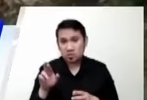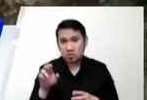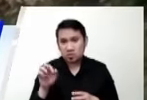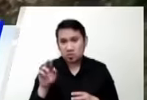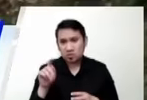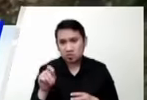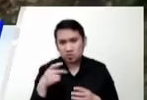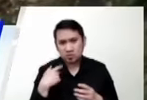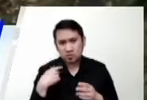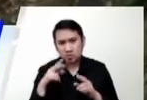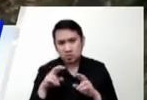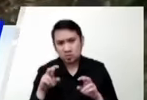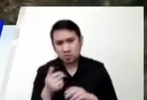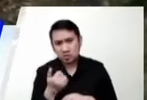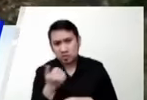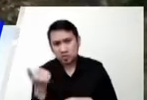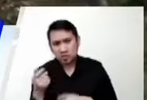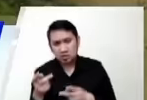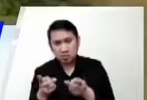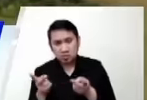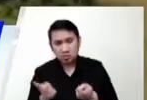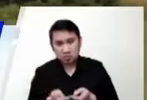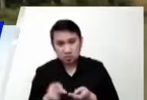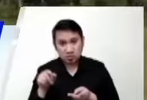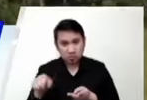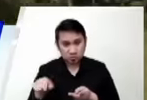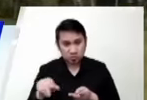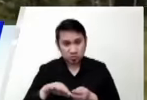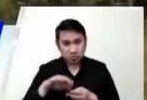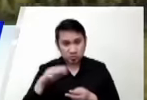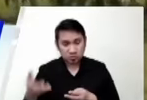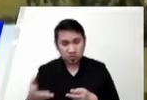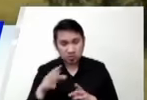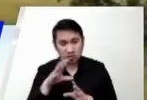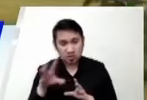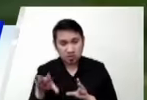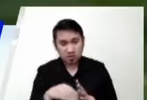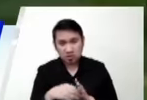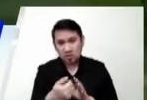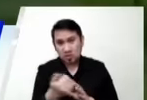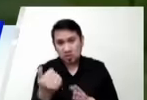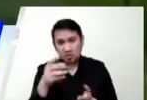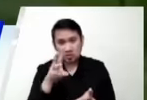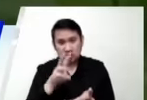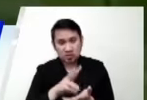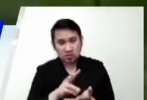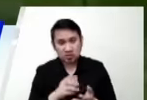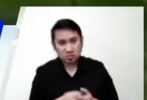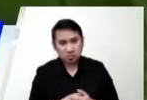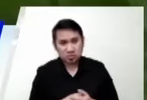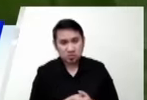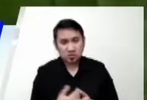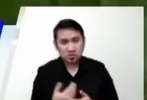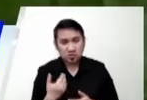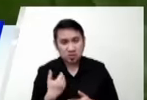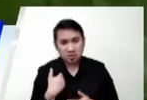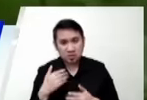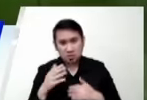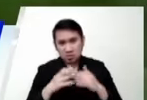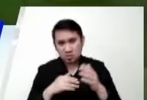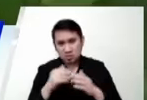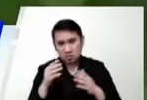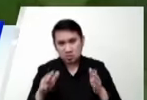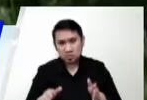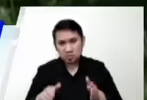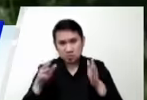pang bagong atraksyon sa bahagi ng Chocolate Hills na sakop naman ng bayan ng Carmen. Meron naman itong estruktura at hagdan sa